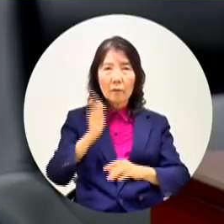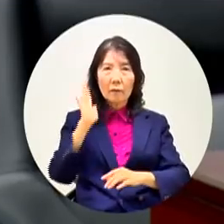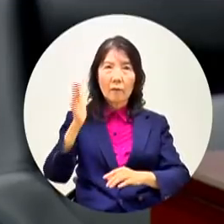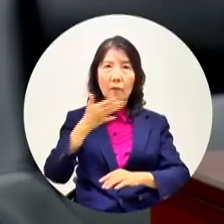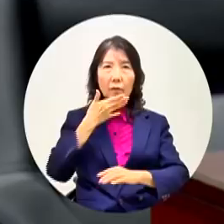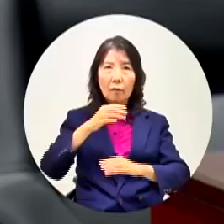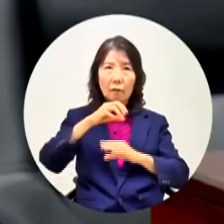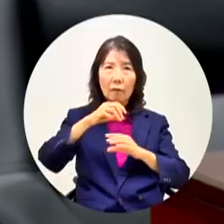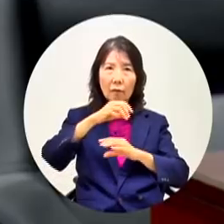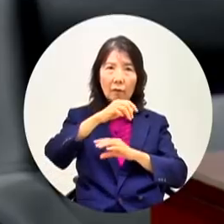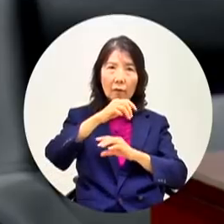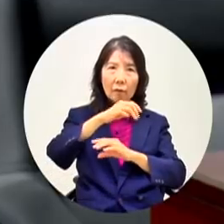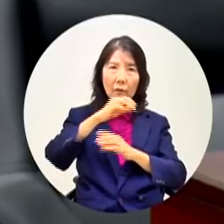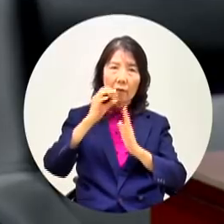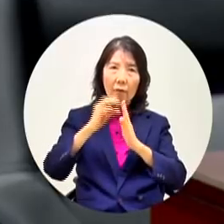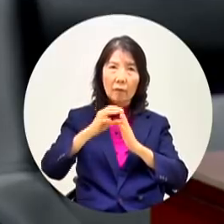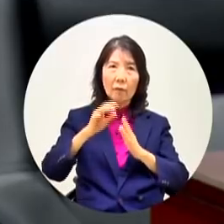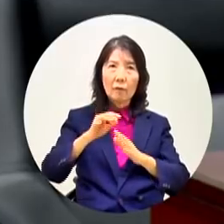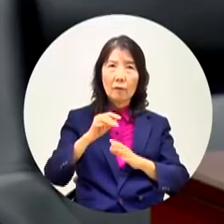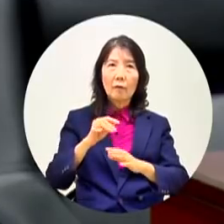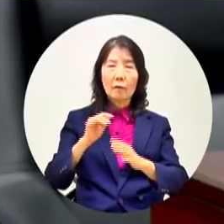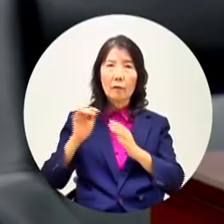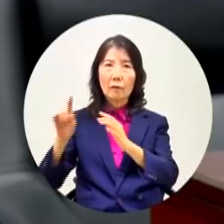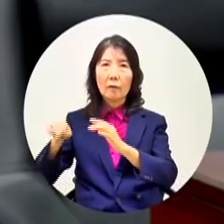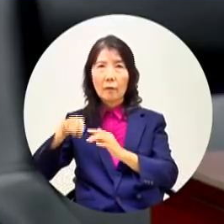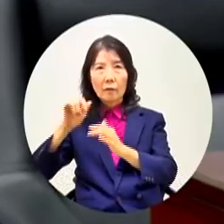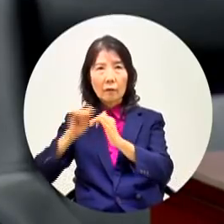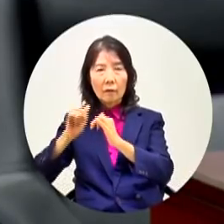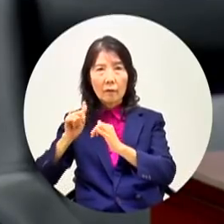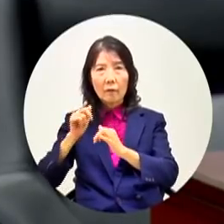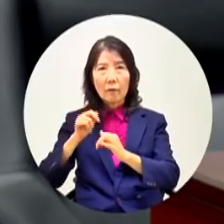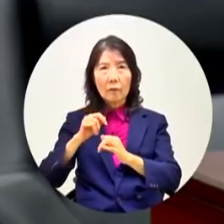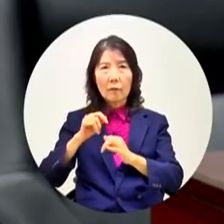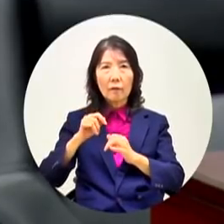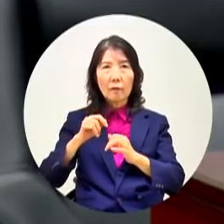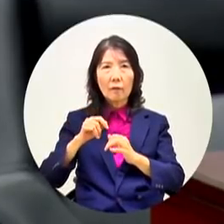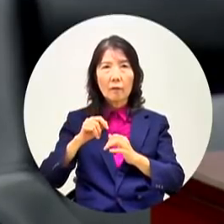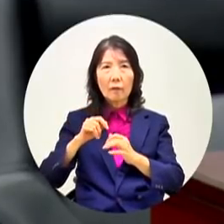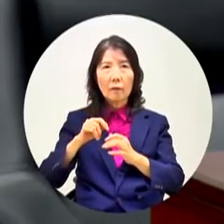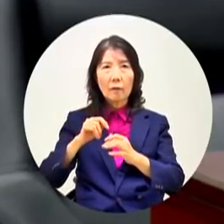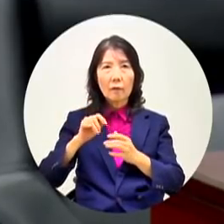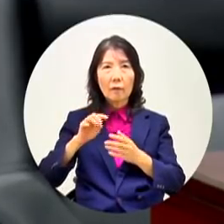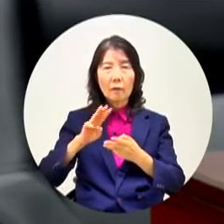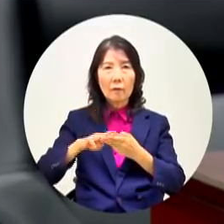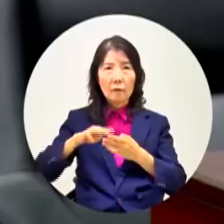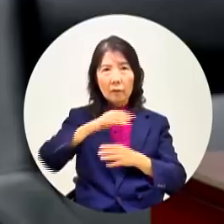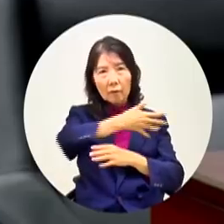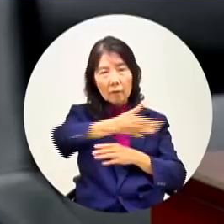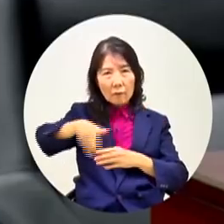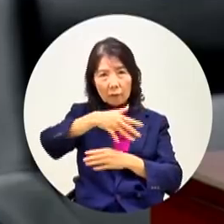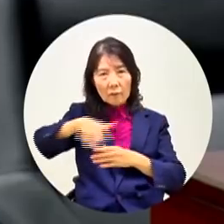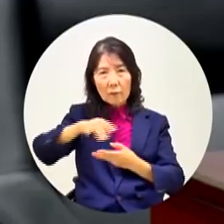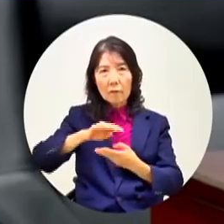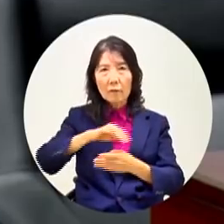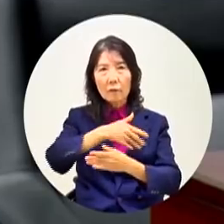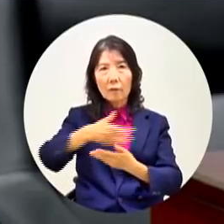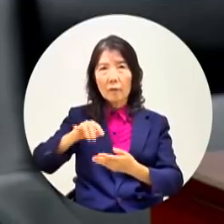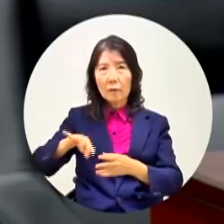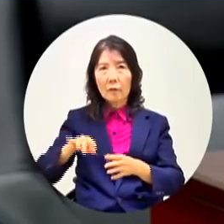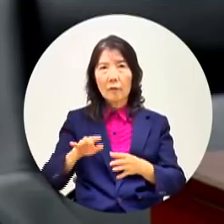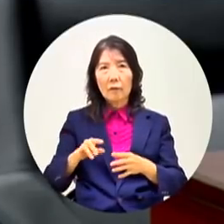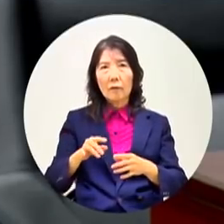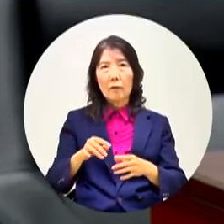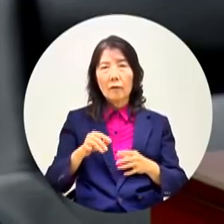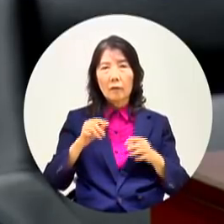区域排水就是咱百姓啊，平时咧灌溉，无咱排滴排去去排水，结果咱来回